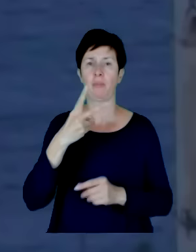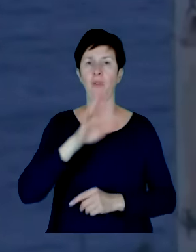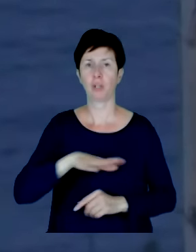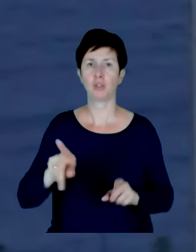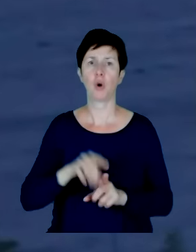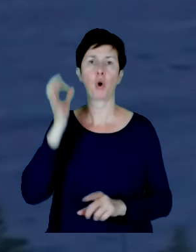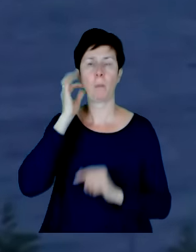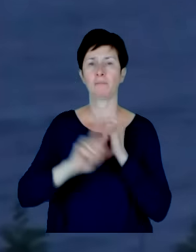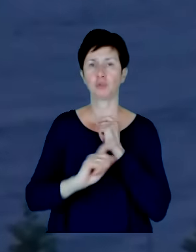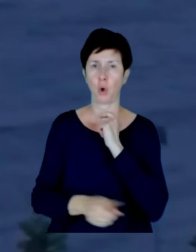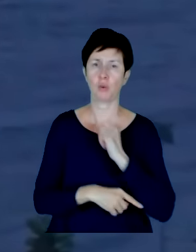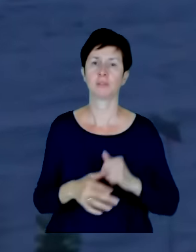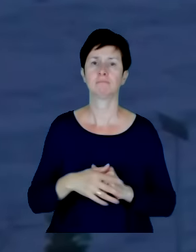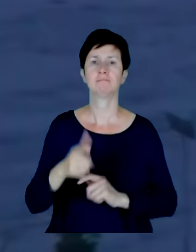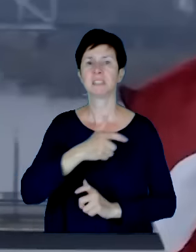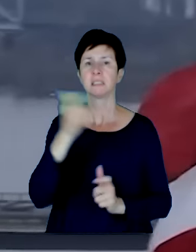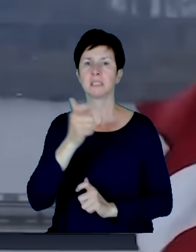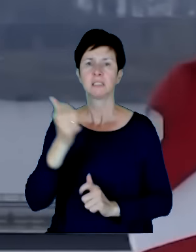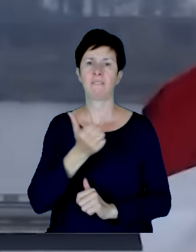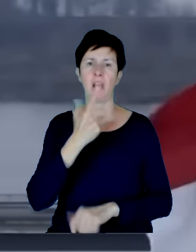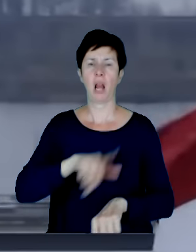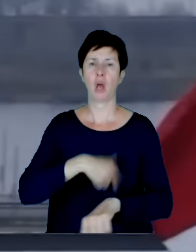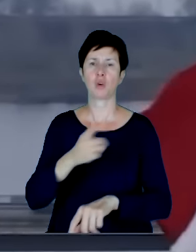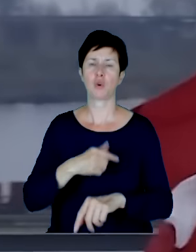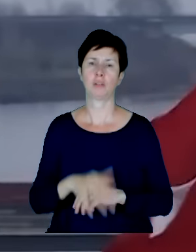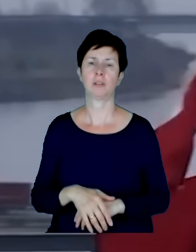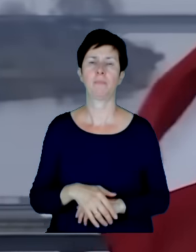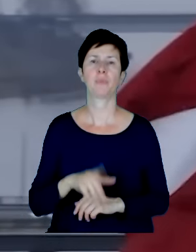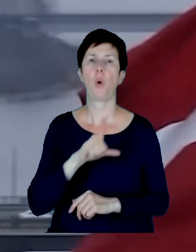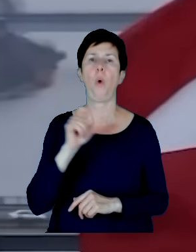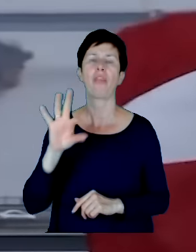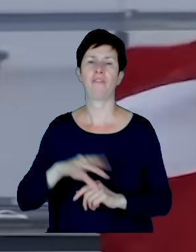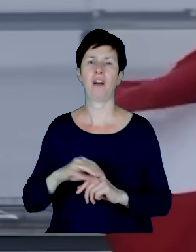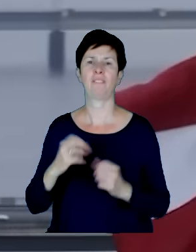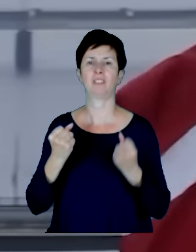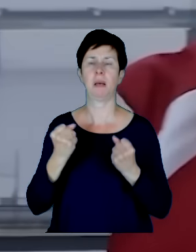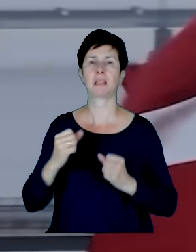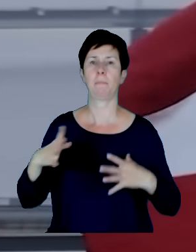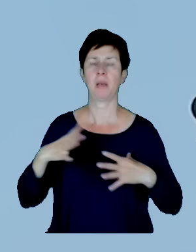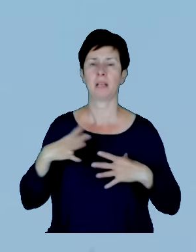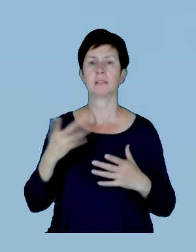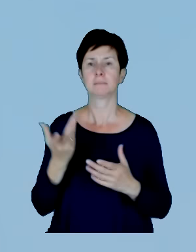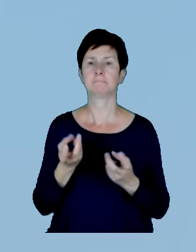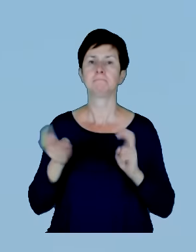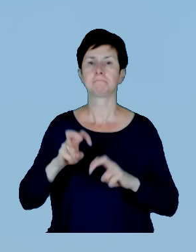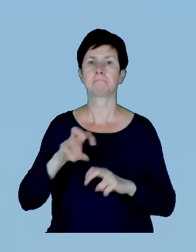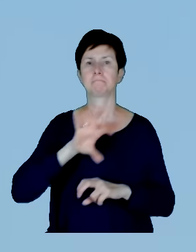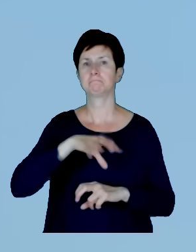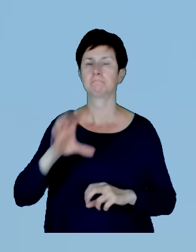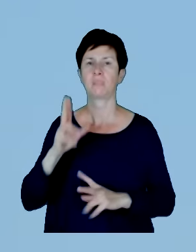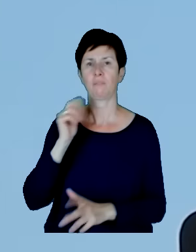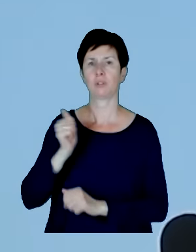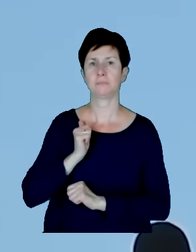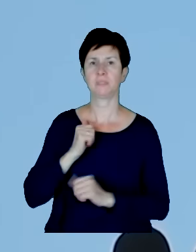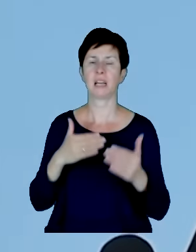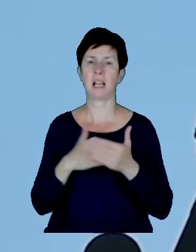w ciąży strażacy walczyli z pożarem przez wiele godzin Łotwa wzmacnia bezpieczeństwo i stawia na tworzenie pięciu Batalionów rezerwowych a także Batalionu